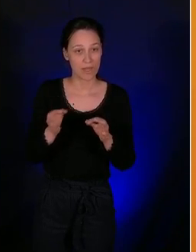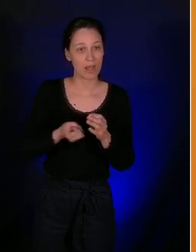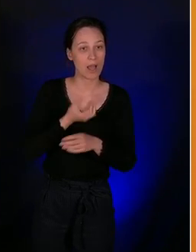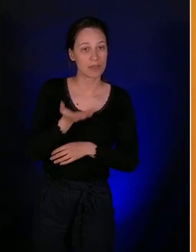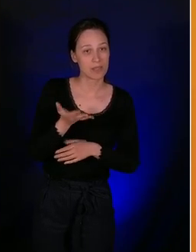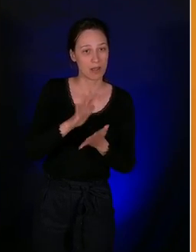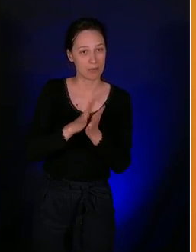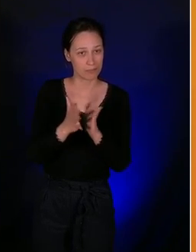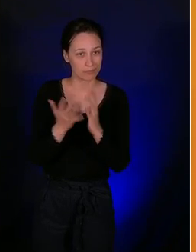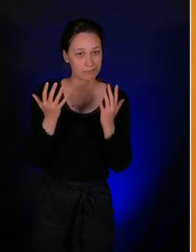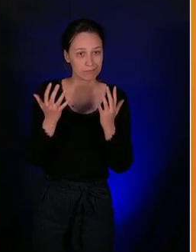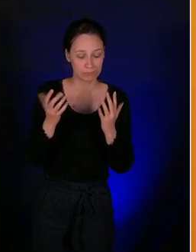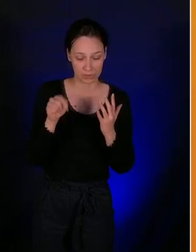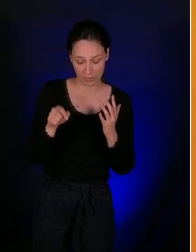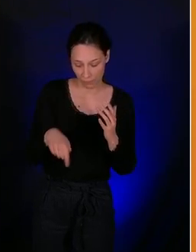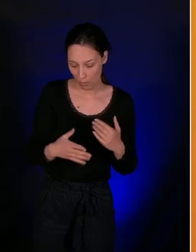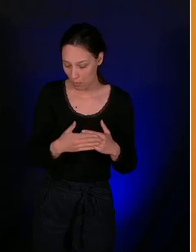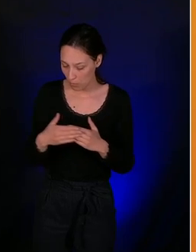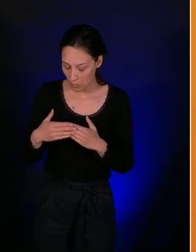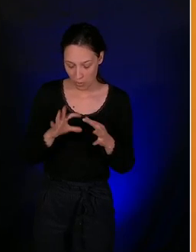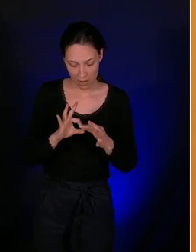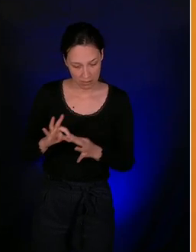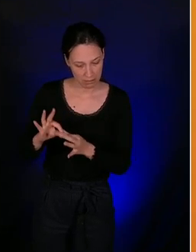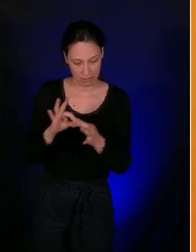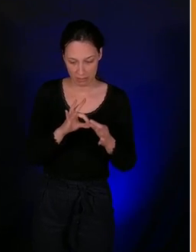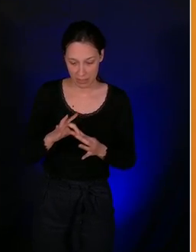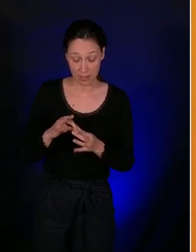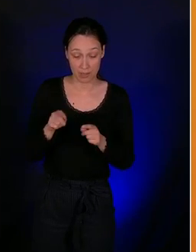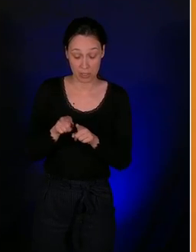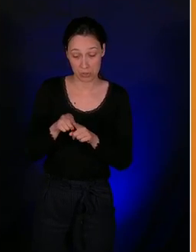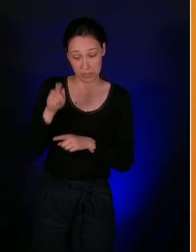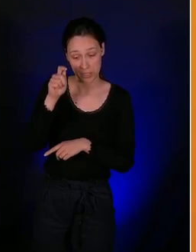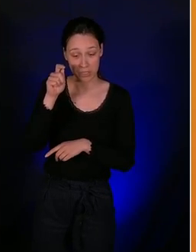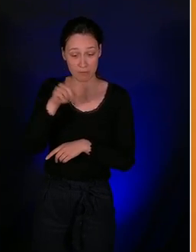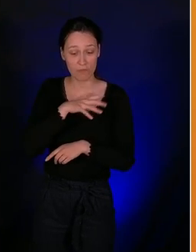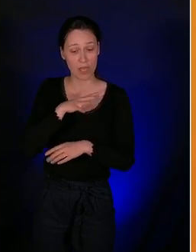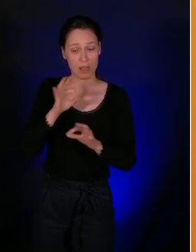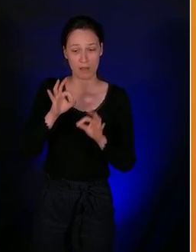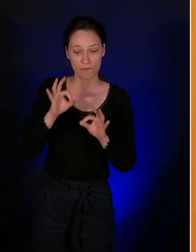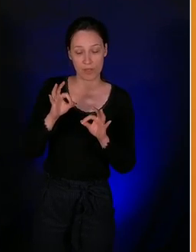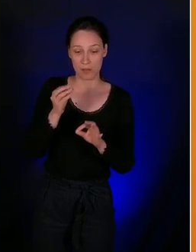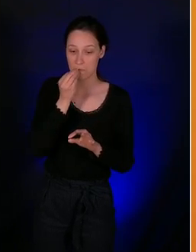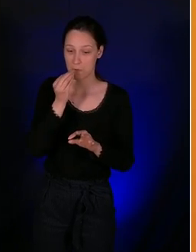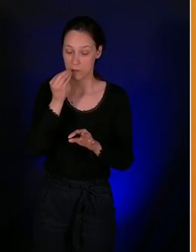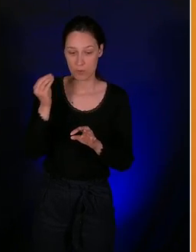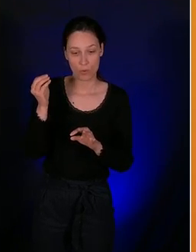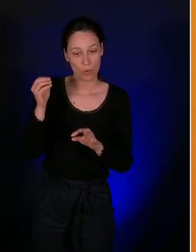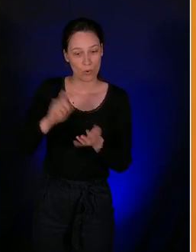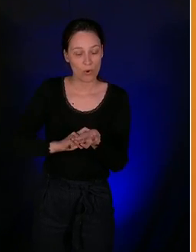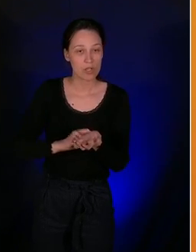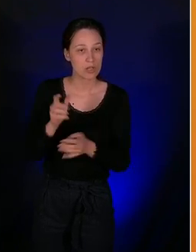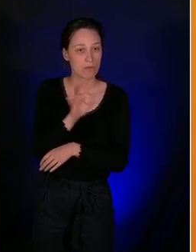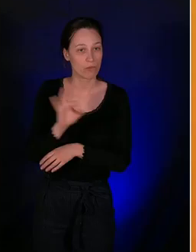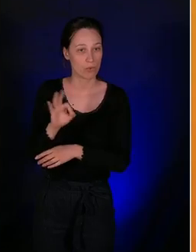liens sociaux et de proximité, et notre gastronomie nationale. 3 minutes 30. Les élus de la nation, les